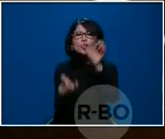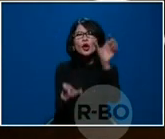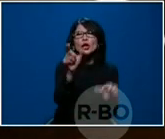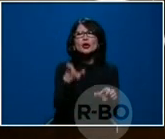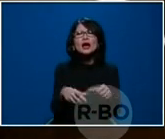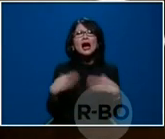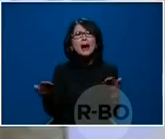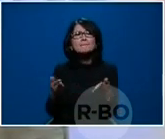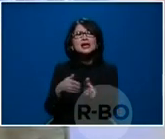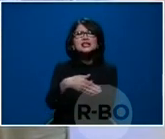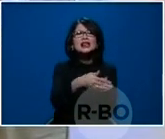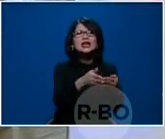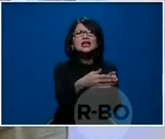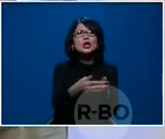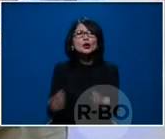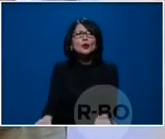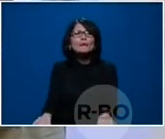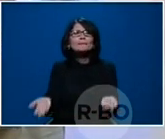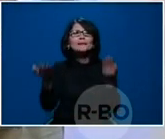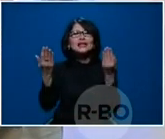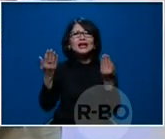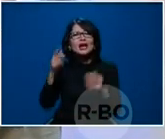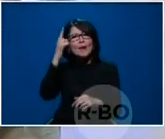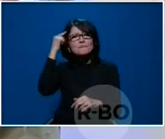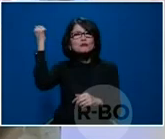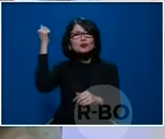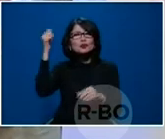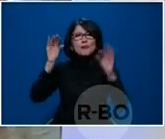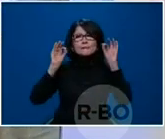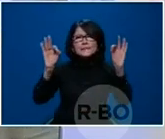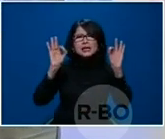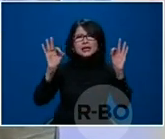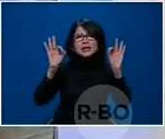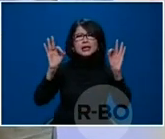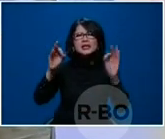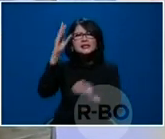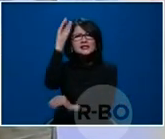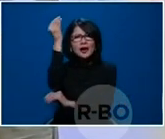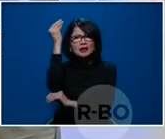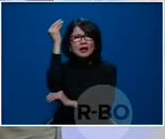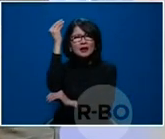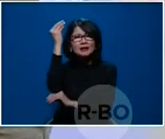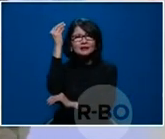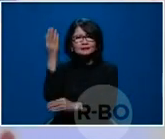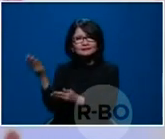strategi untuk meningkatkan mutu pendidikan di Jakarta